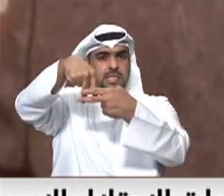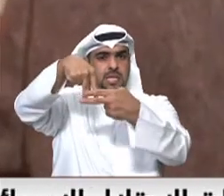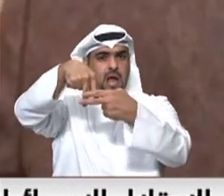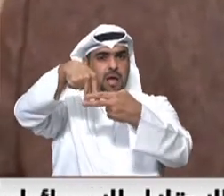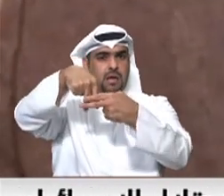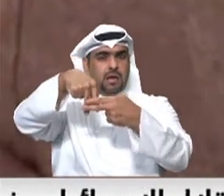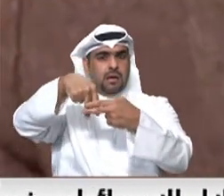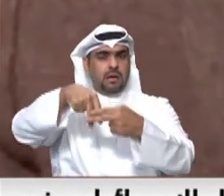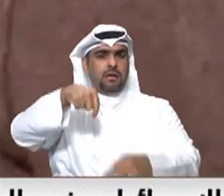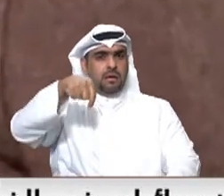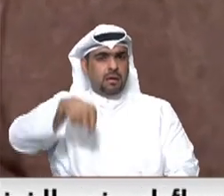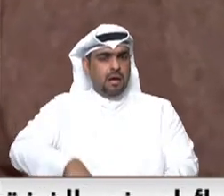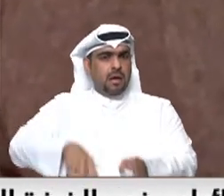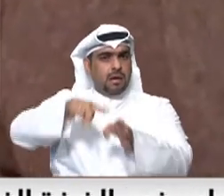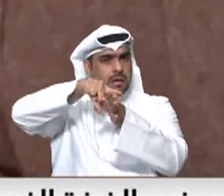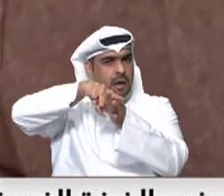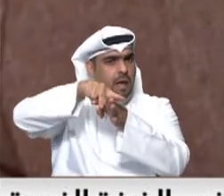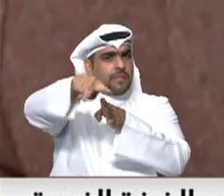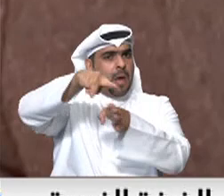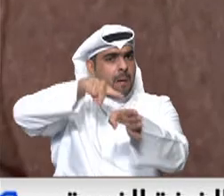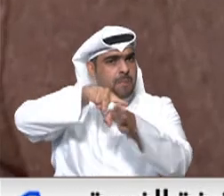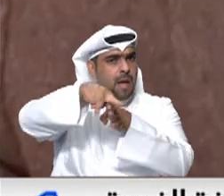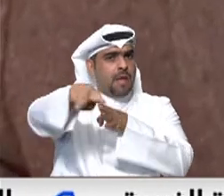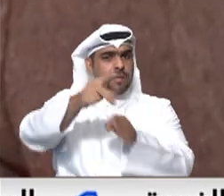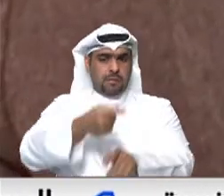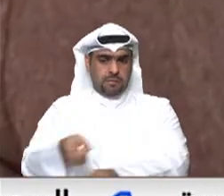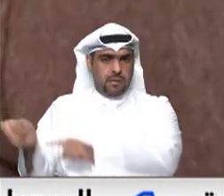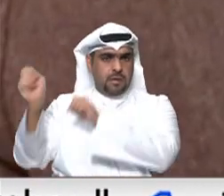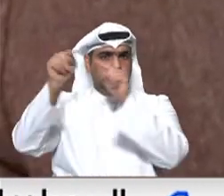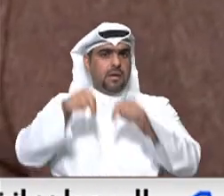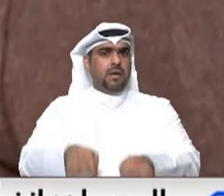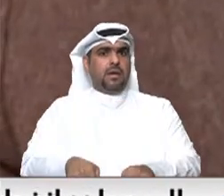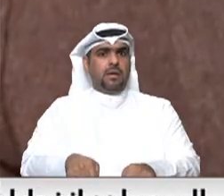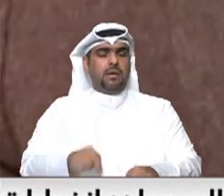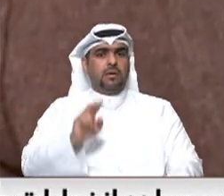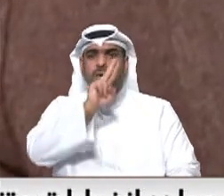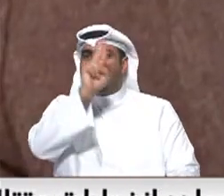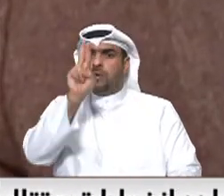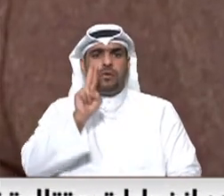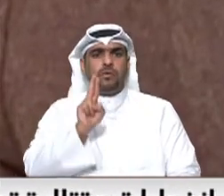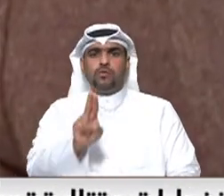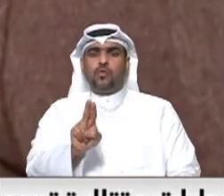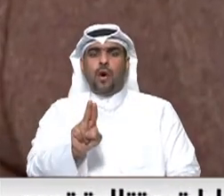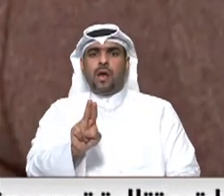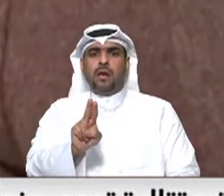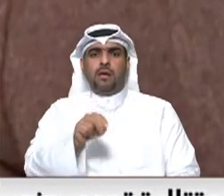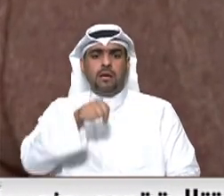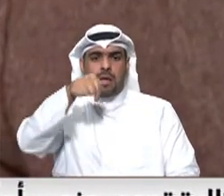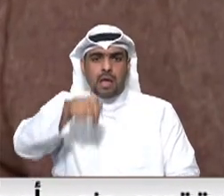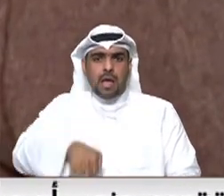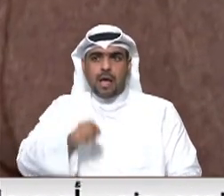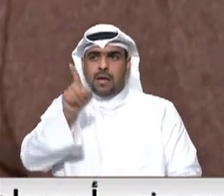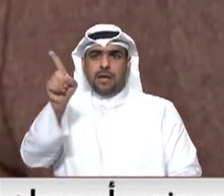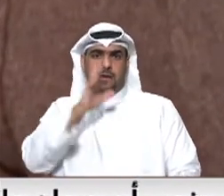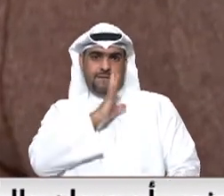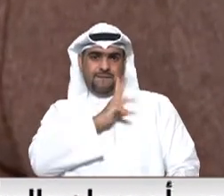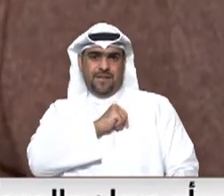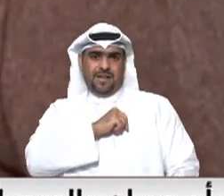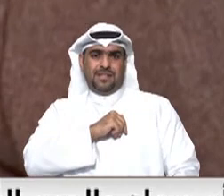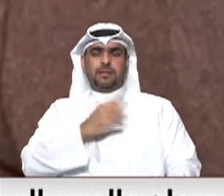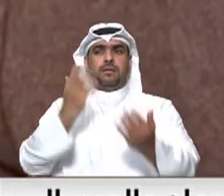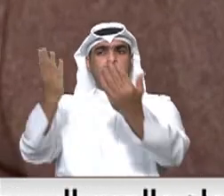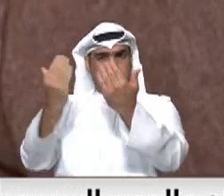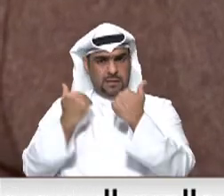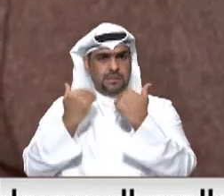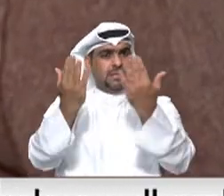عدوانه. باعتقادك ما هي المستجدات الأخيرة على الساحة الفلسطينية؟ هل لديكم أي معلومات عن الدعوات